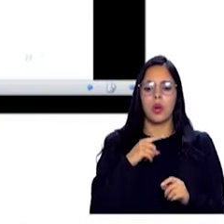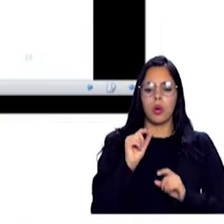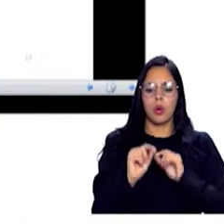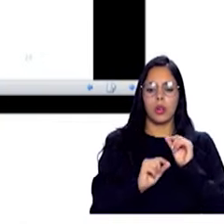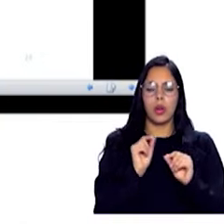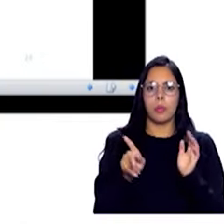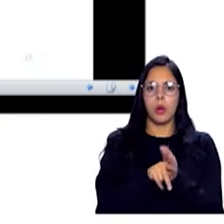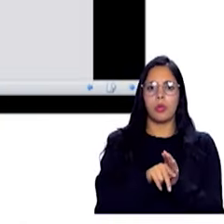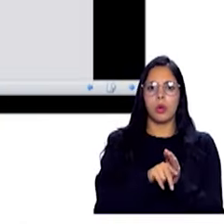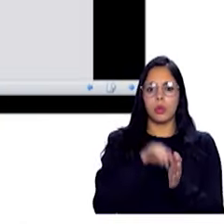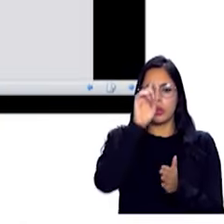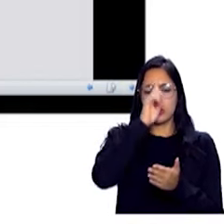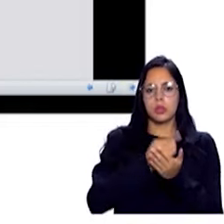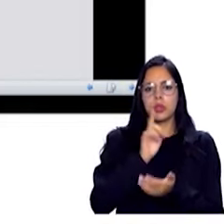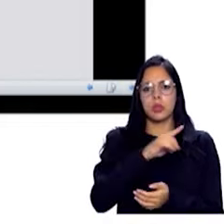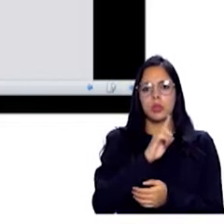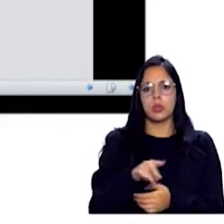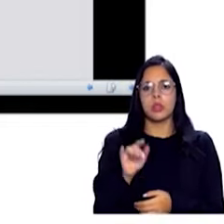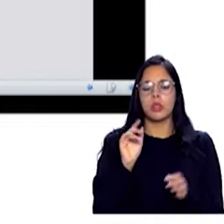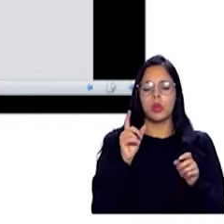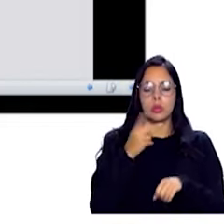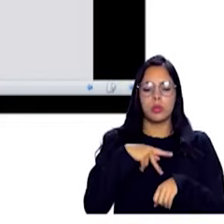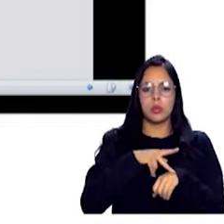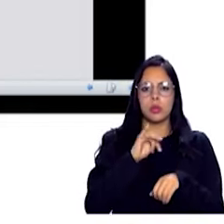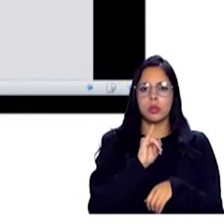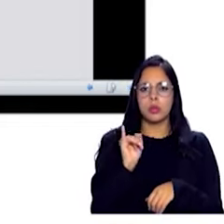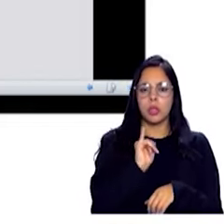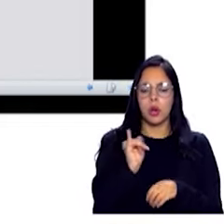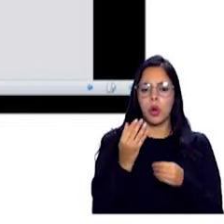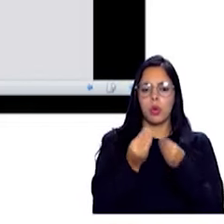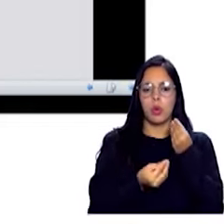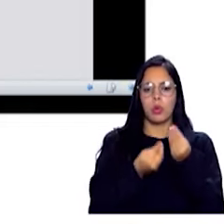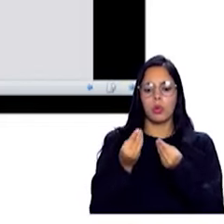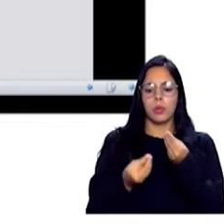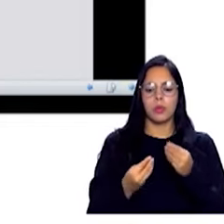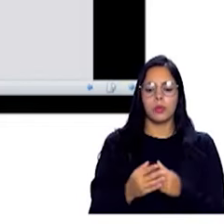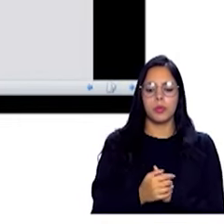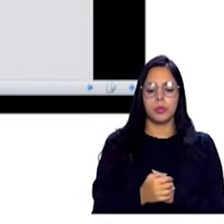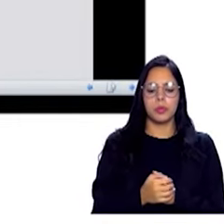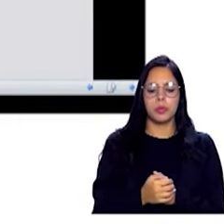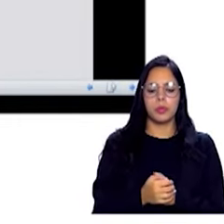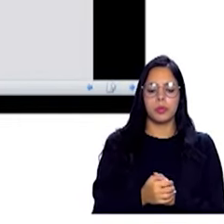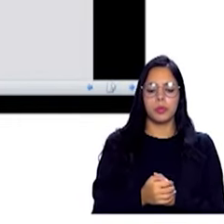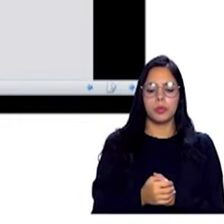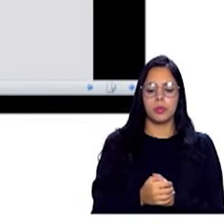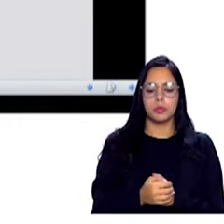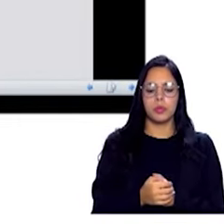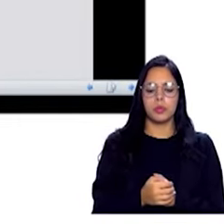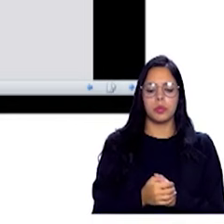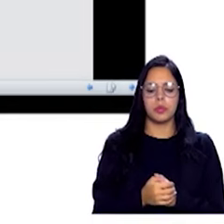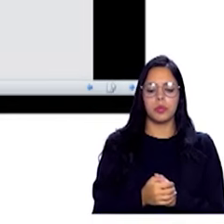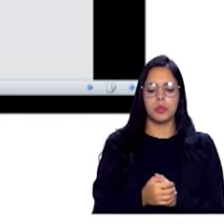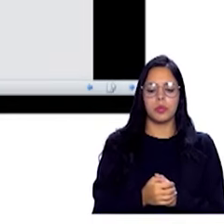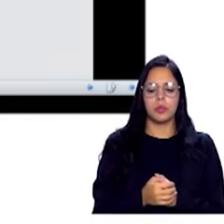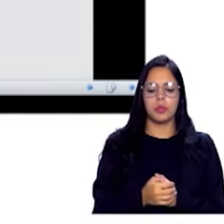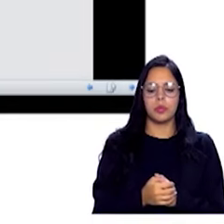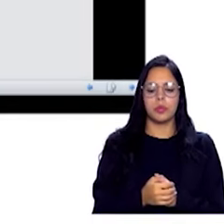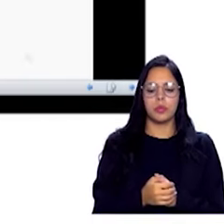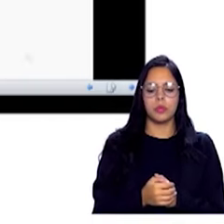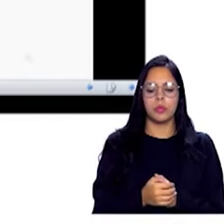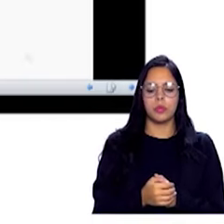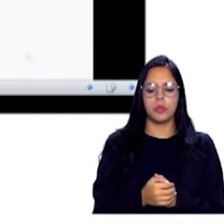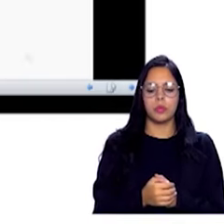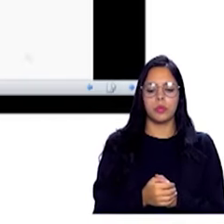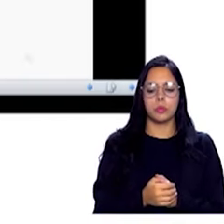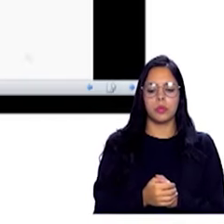eh da un lato vi sono norme Il quadro ambiguo da un lato ci